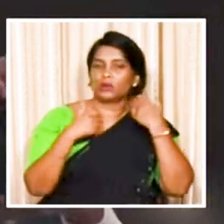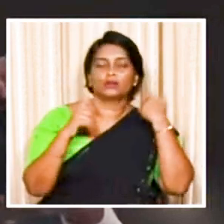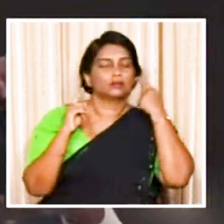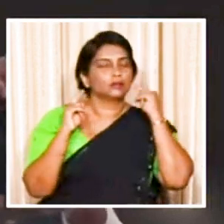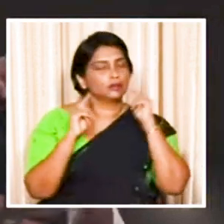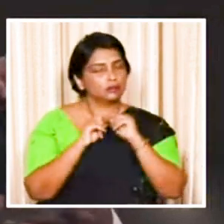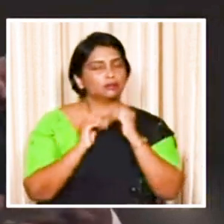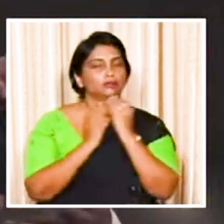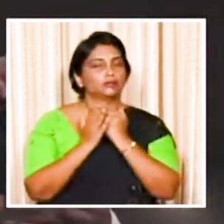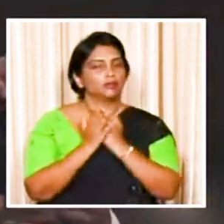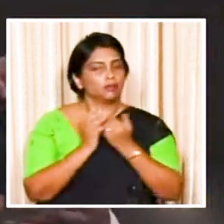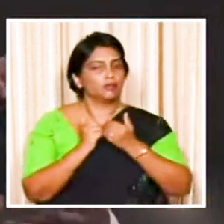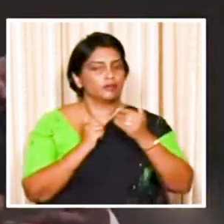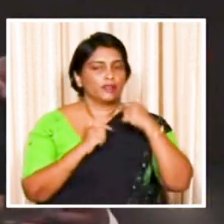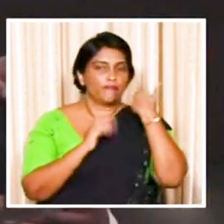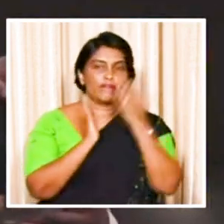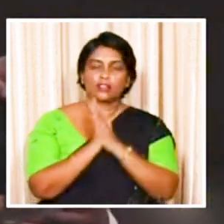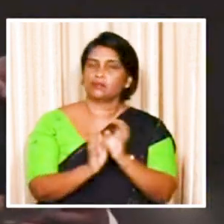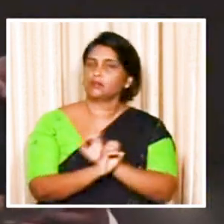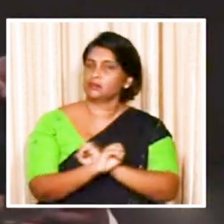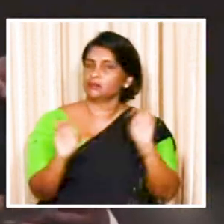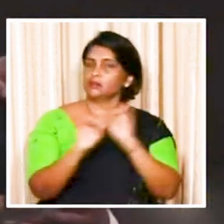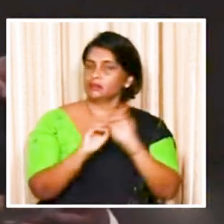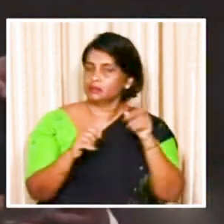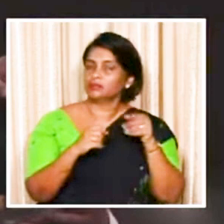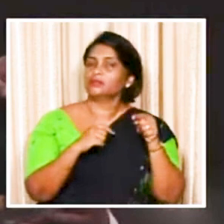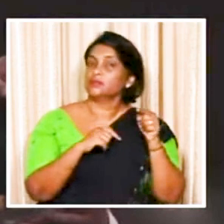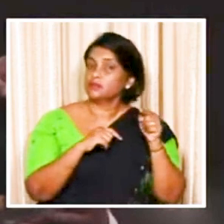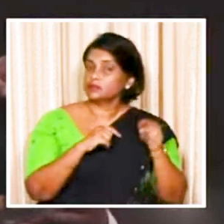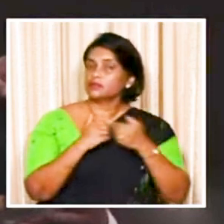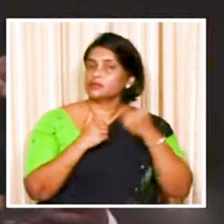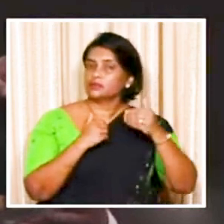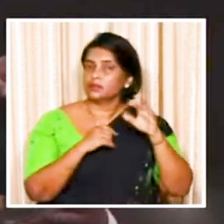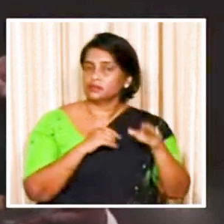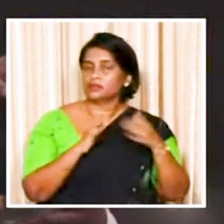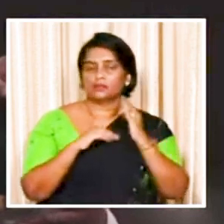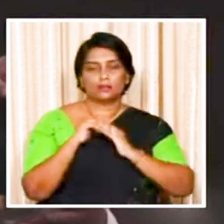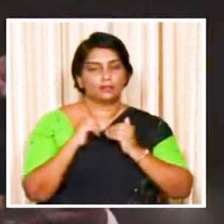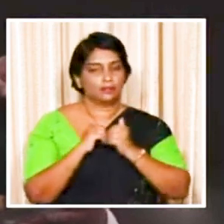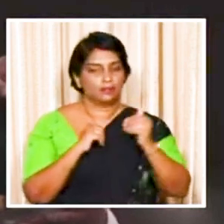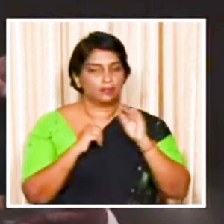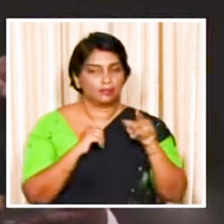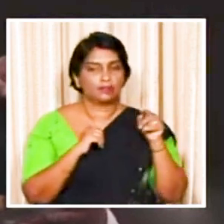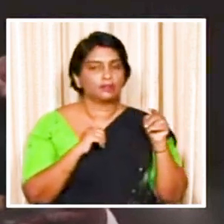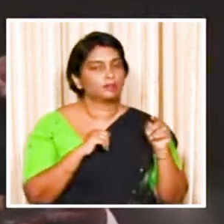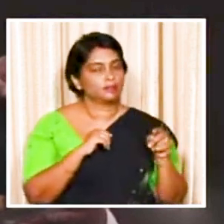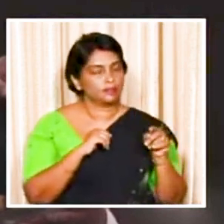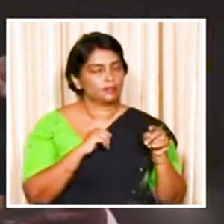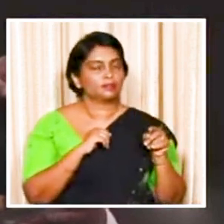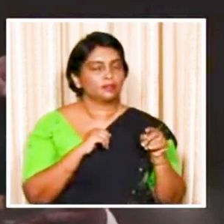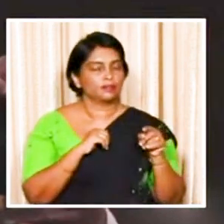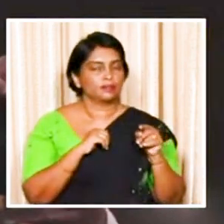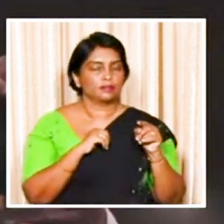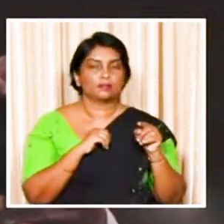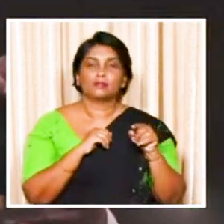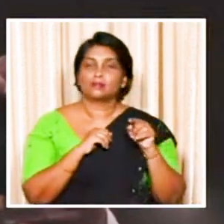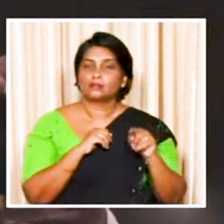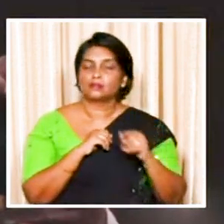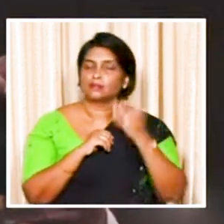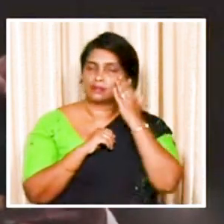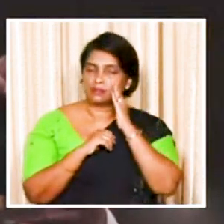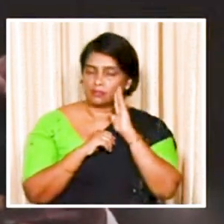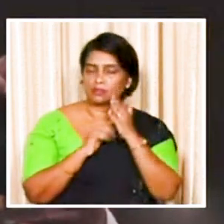வெளியிட்டமை இந்த தொடர் நடவடிக்கைகளின் ஒரு பகுதியாகவே இலங்கையில் முதல்தர சுயாதீன ஊடக நிறுவனம் ஒன்றின்